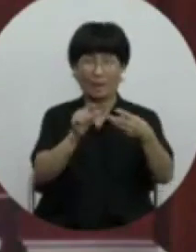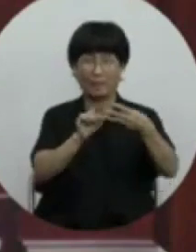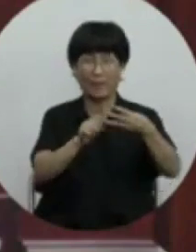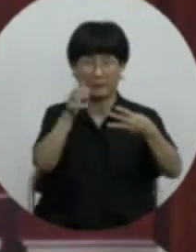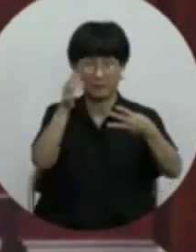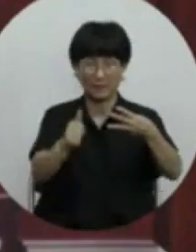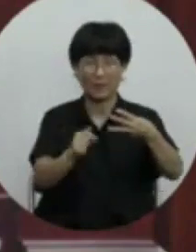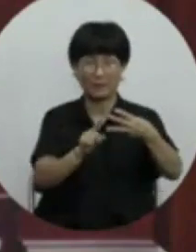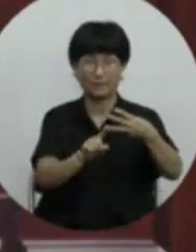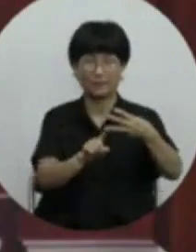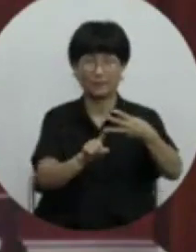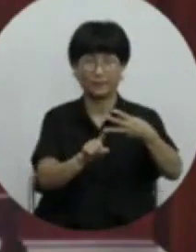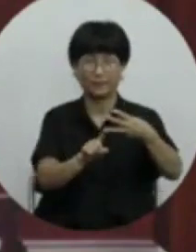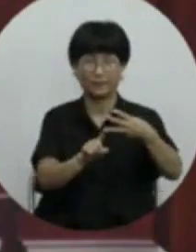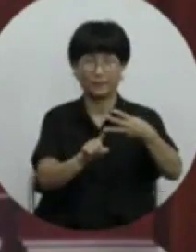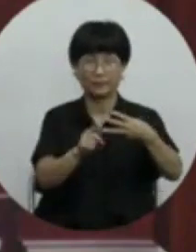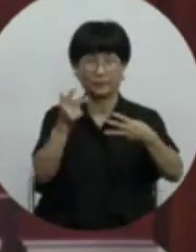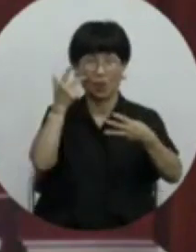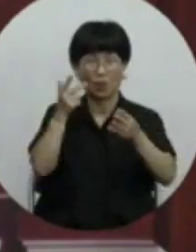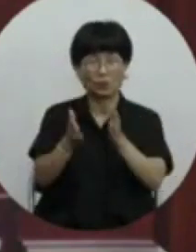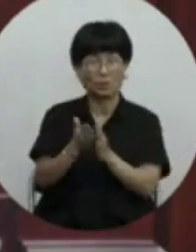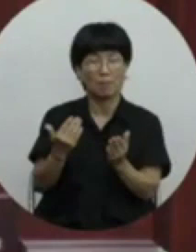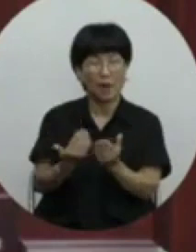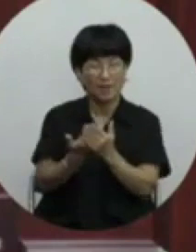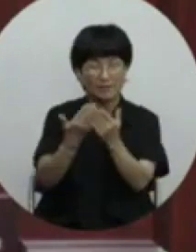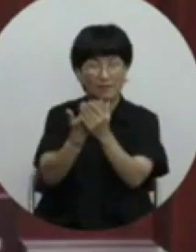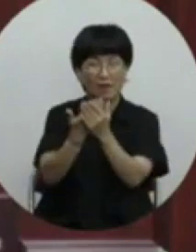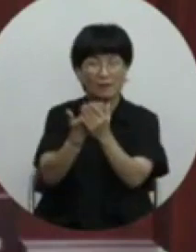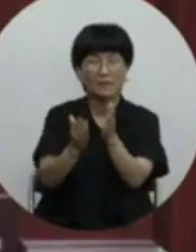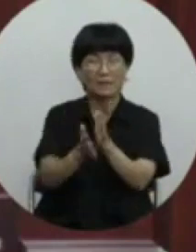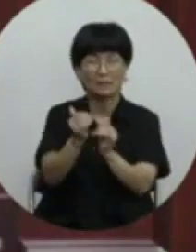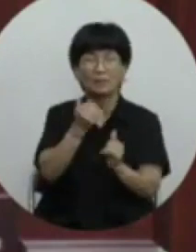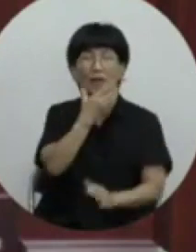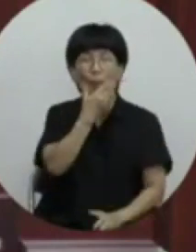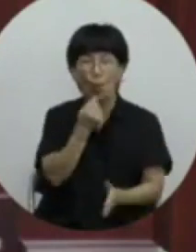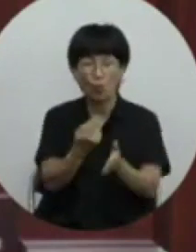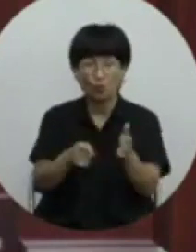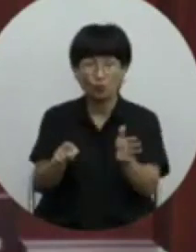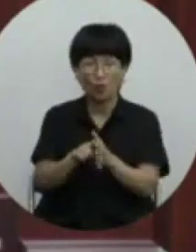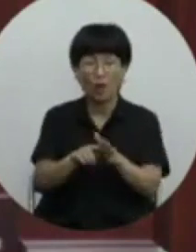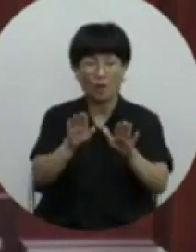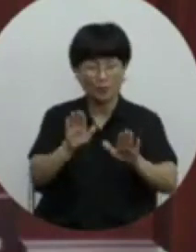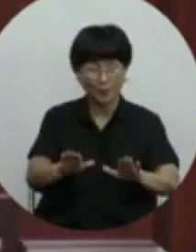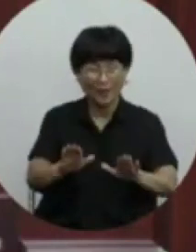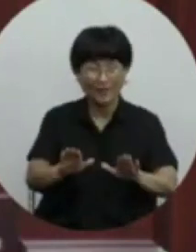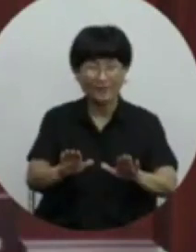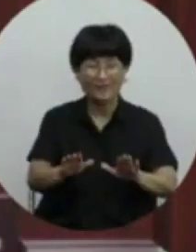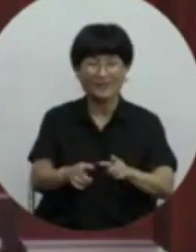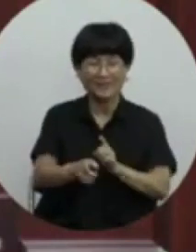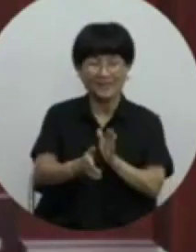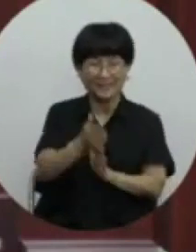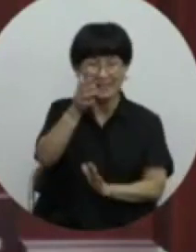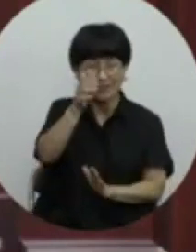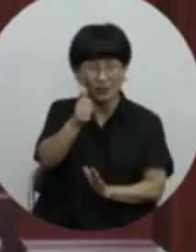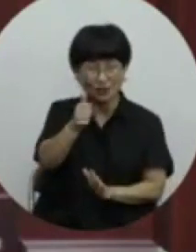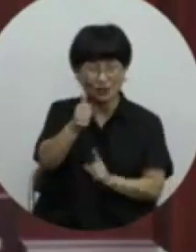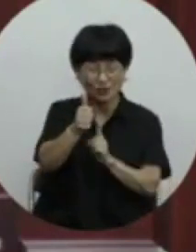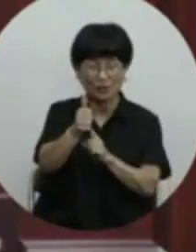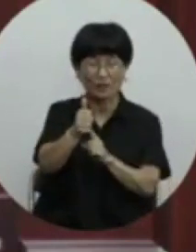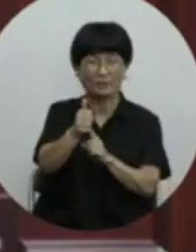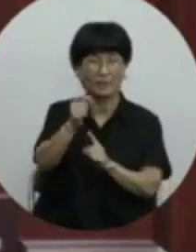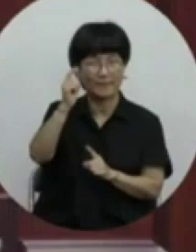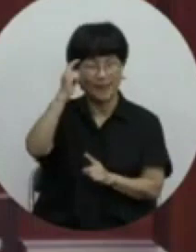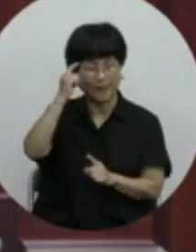마지막으로 우리 여주시 발전과 또 시민 행복을 위해 민선 8기 이충우 시장의 의지가